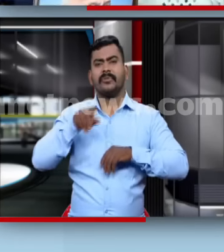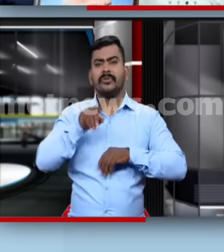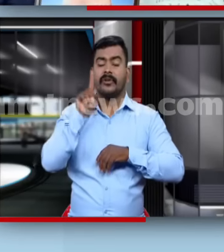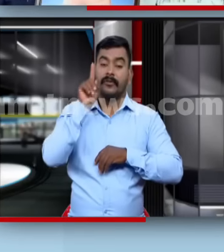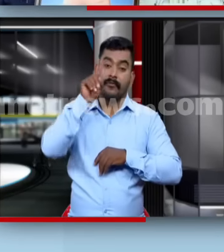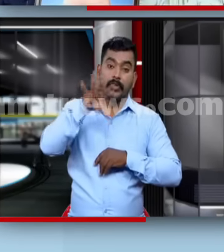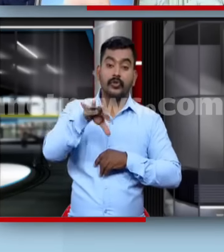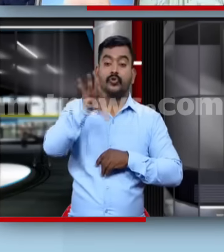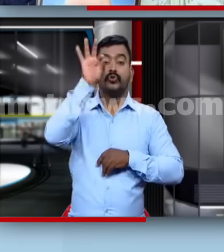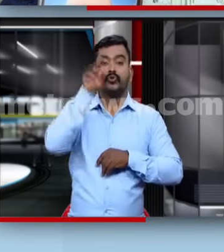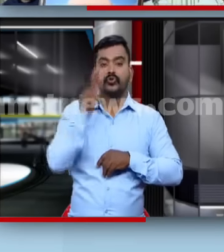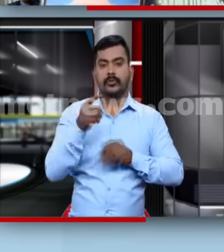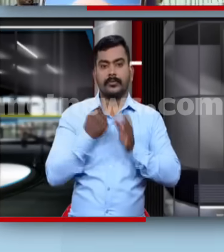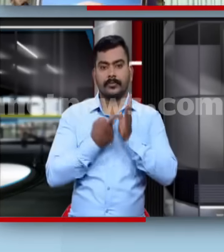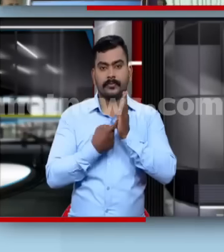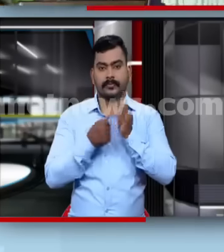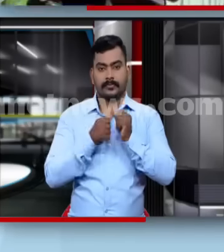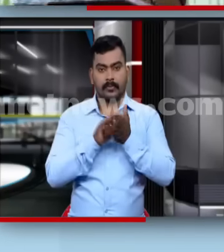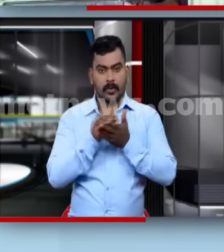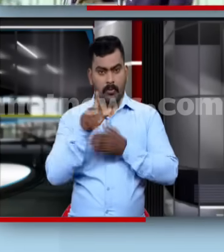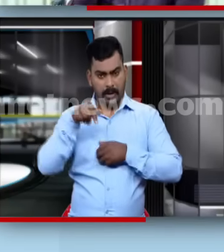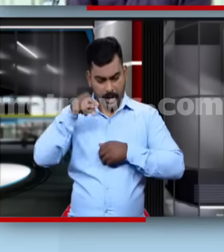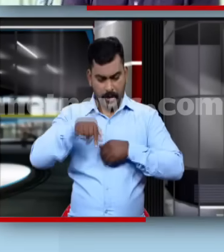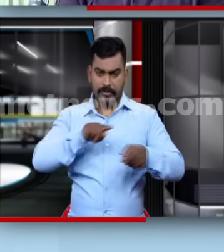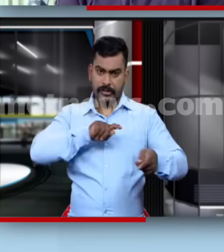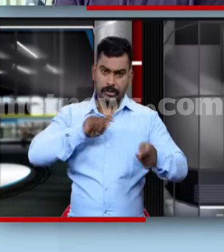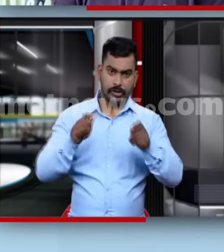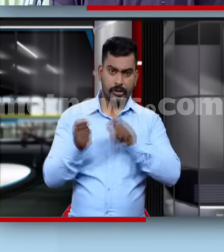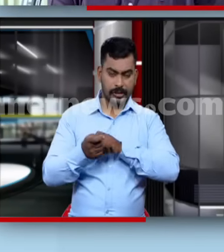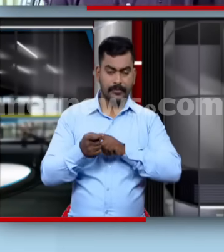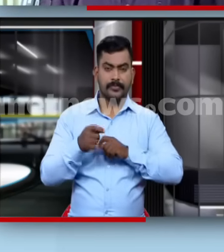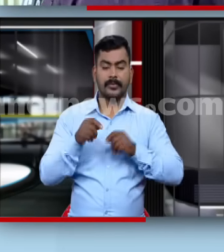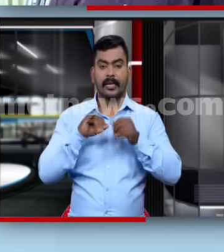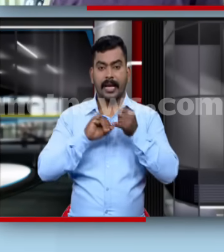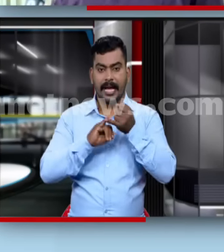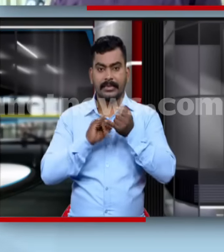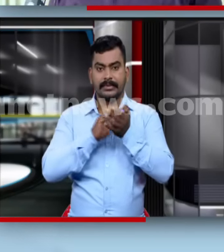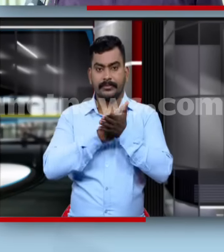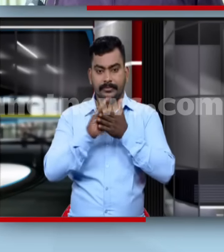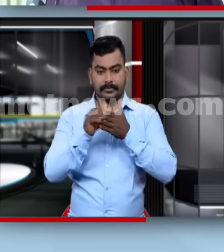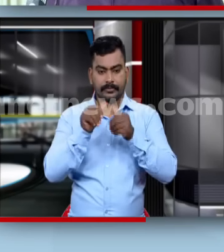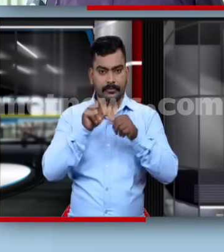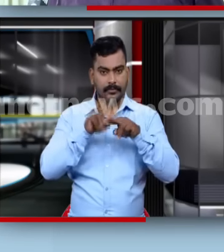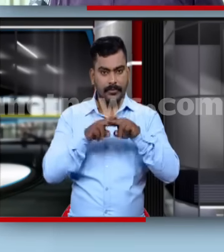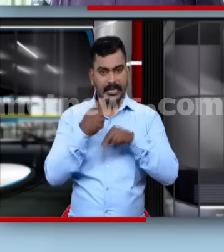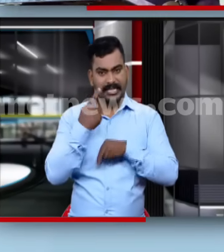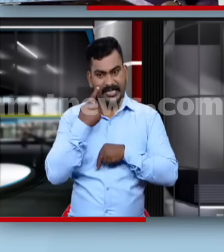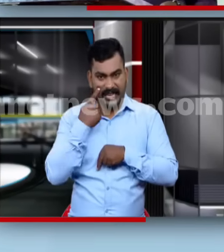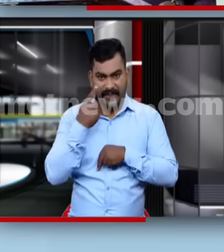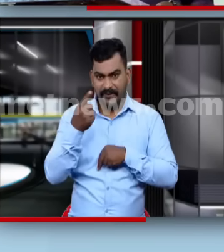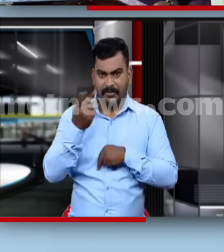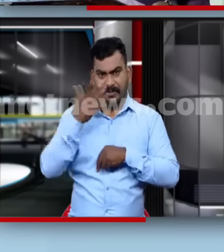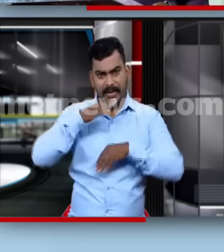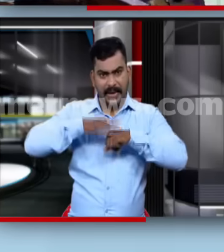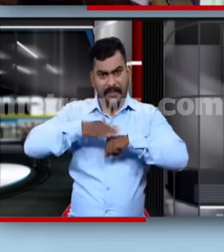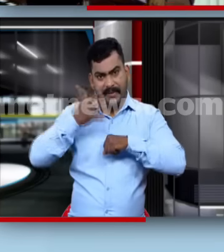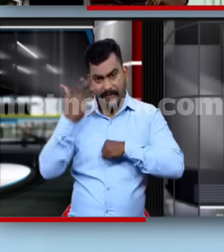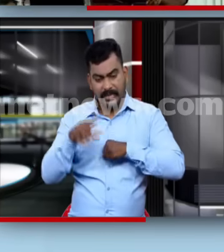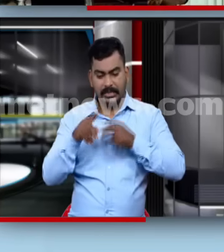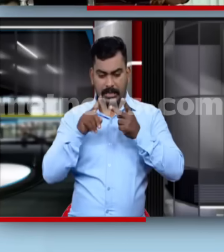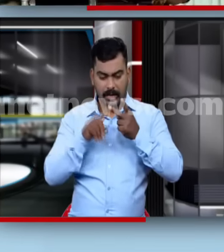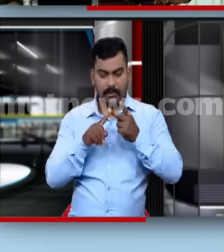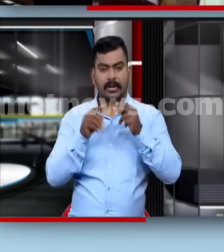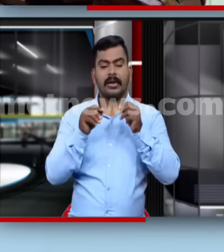പ്രസിഡന്റ് ആകുകയാണ് പതിവ്. ആ ഒരു തരത്തിൽ ഒരു മാറ്റം ഉണ്ടായിട്ടില്ല. ഏതായാലും ഇപ്പോൾ ഷാഫി പറമ്പലിന് ശേഷം രാഹുൽ മങ്കൂട്ടത്തിൽ എ ഗ്രൂപ്പുകാരനായ രാഹുൽ മങ്കൂട്ടത്തിൽ